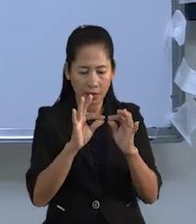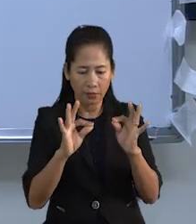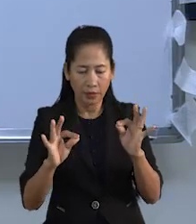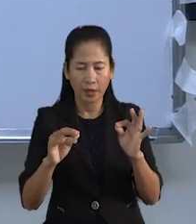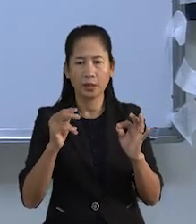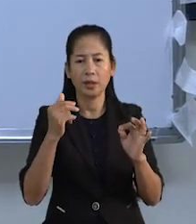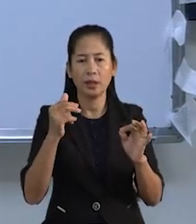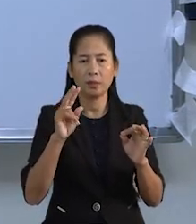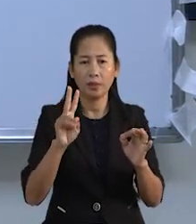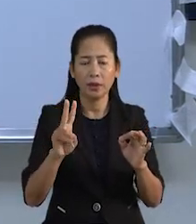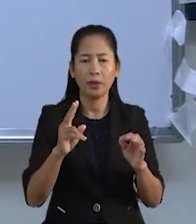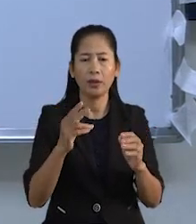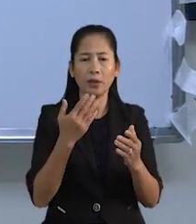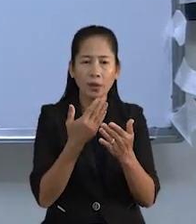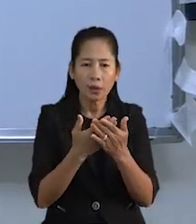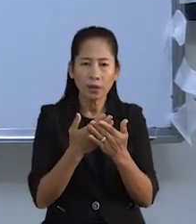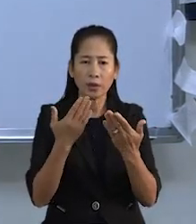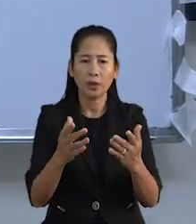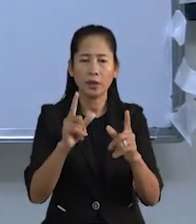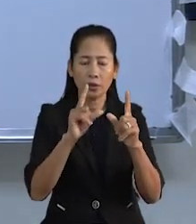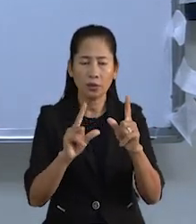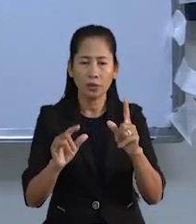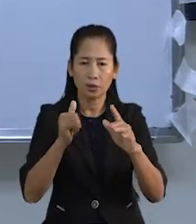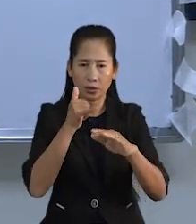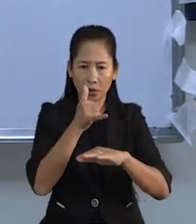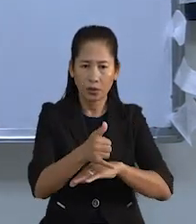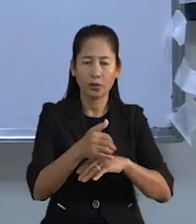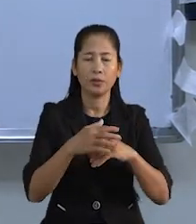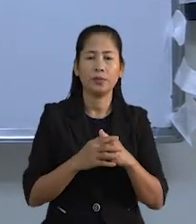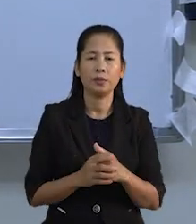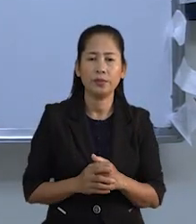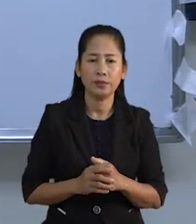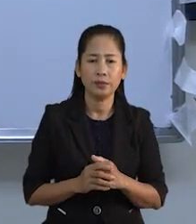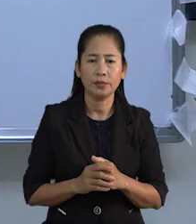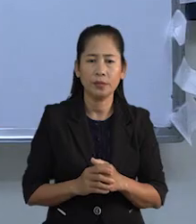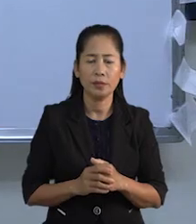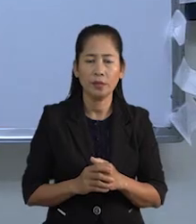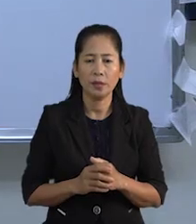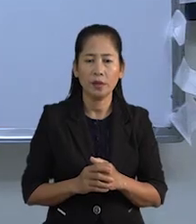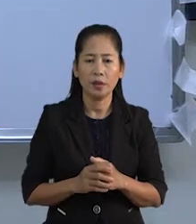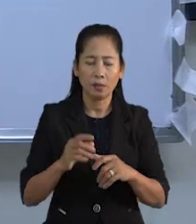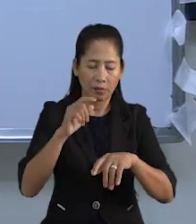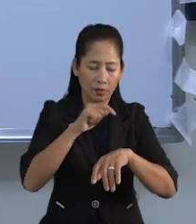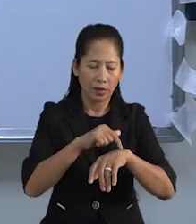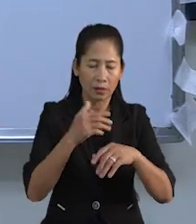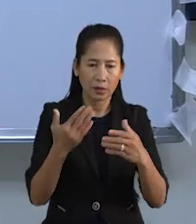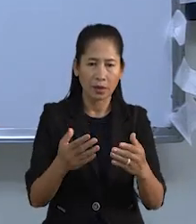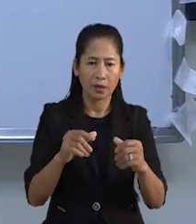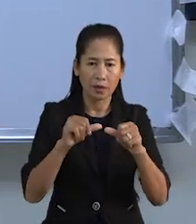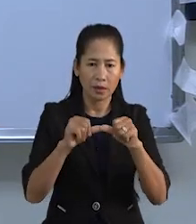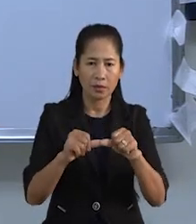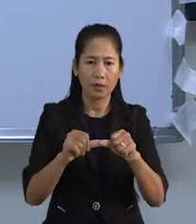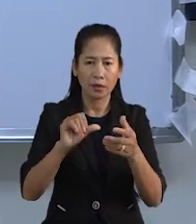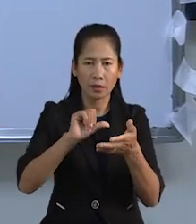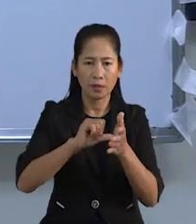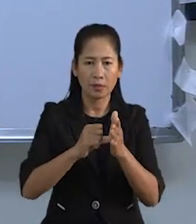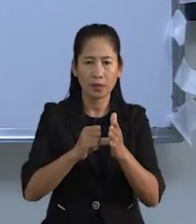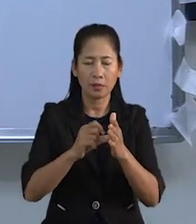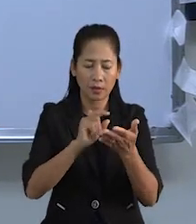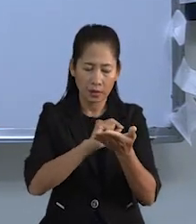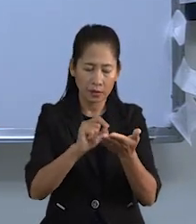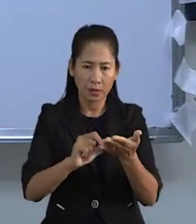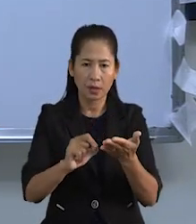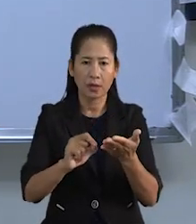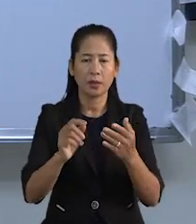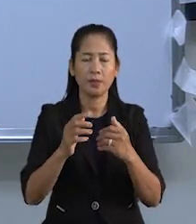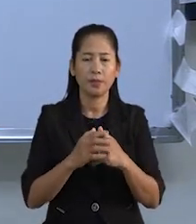កូនទាំងអស់គ្នាកុំភ្លេចកូនណាអានេះគឺយើងជួនឆ្លងវគ្គបាទតោះឥឡូវម៉ោងនេះលោកគ្រូនឹងបន្តខ្លឹមសារផ្នែកសំណេរ